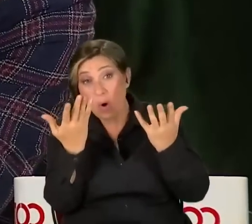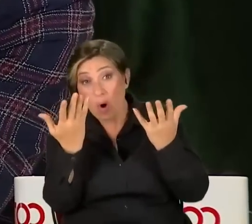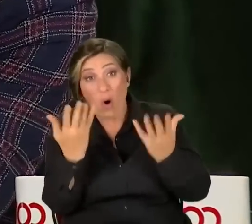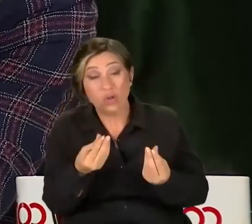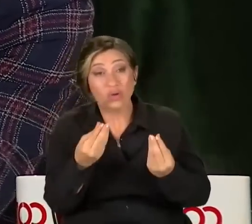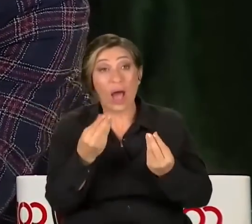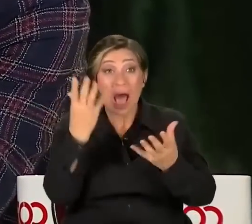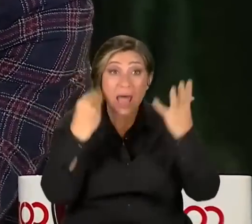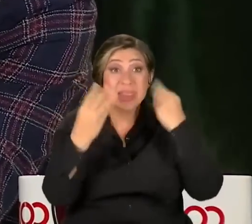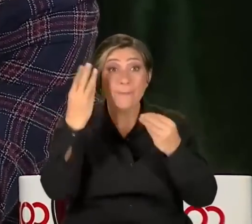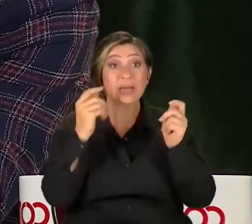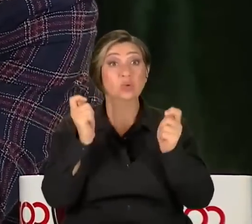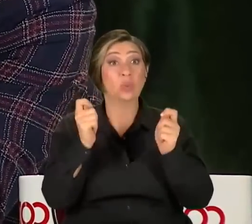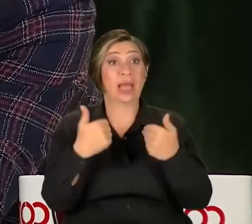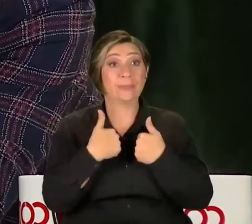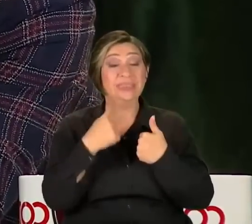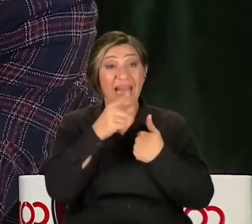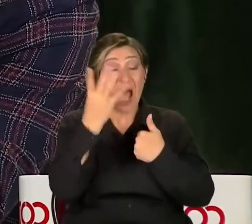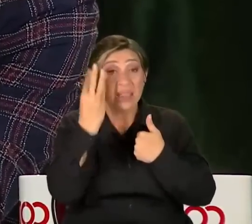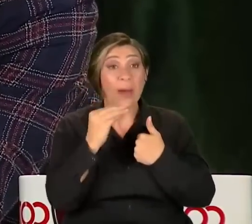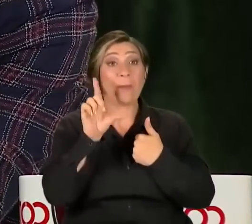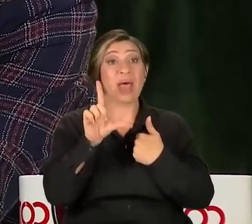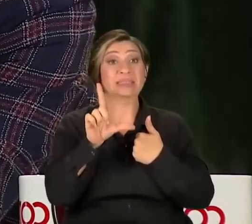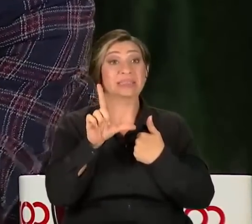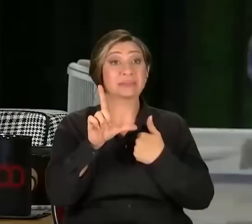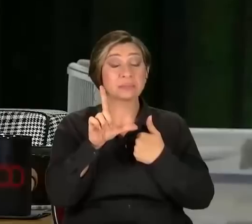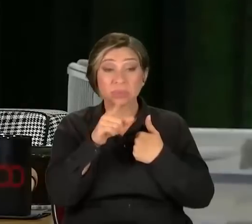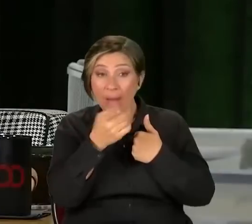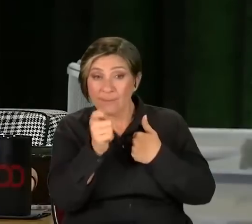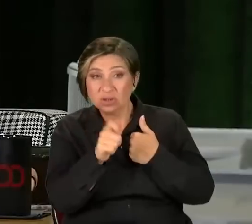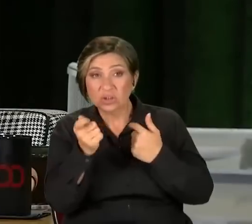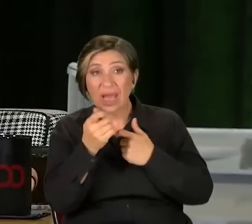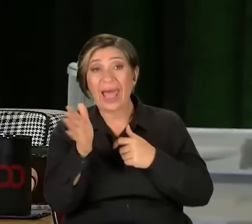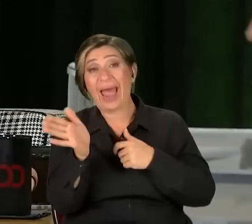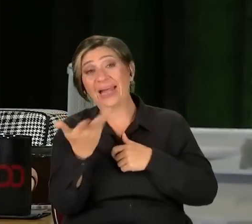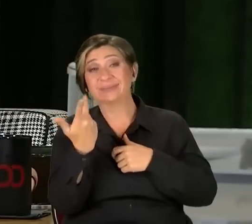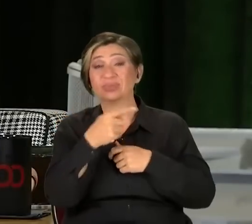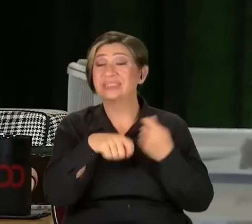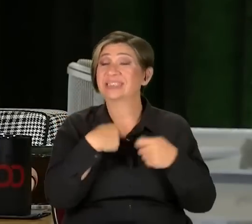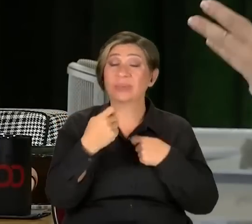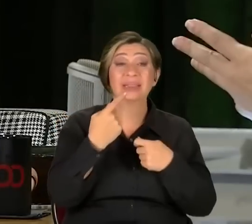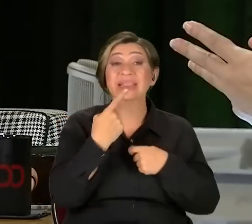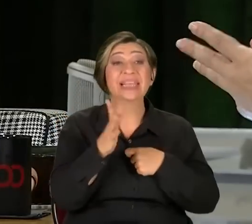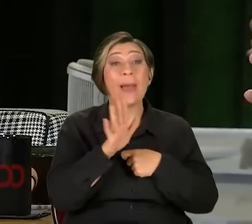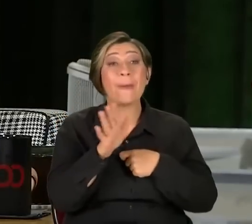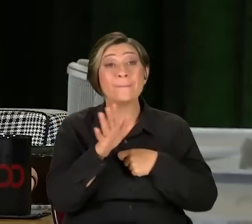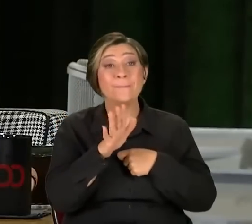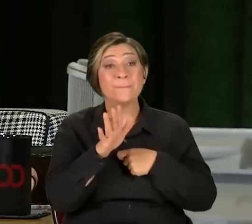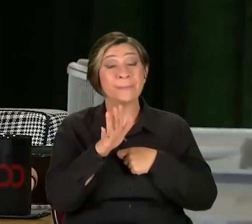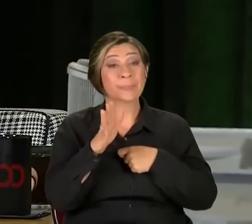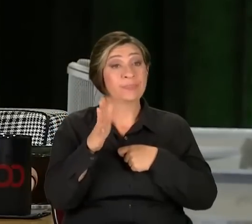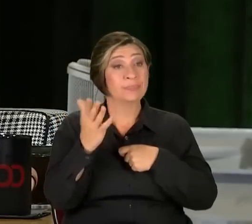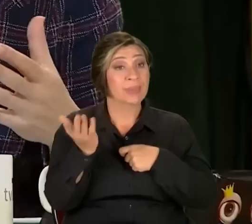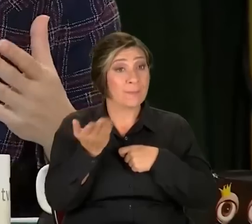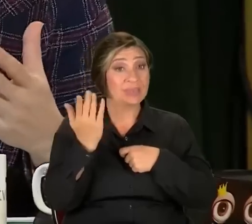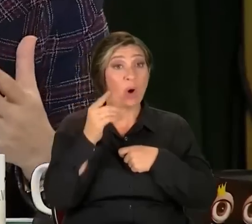bütün bunu anlamak zorundayım. Seni anlamak zorundayım, idrak etmek zorundayım. Yani şöyle bir şey var, hadi canım bu da çok saçma filan diyebilecek halim yok.